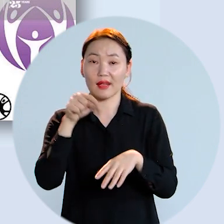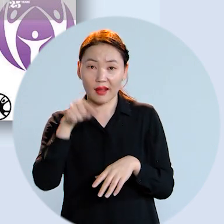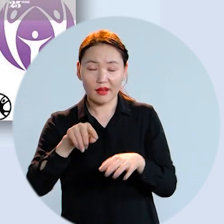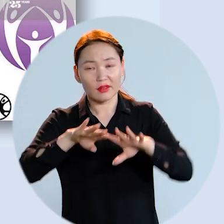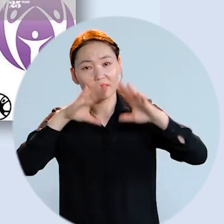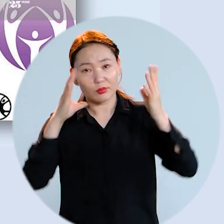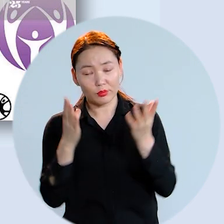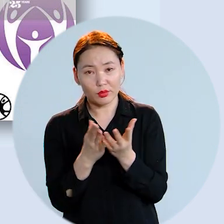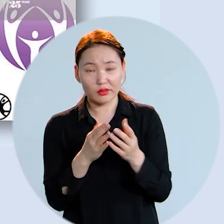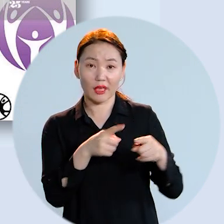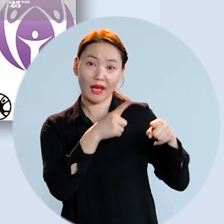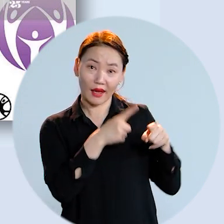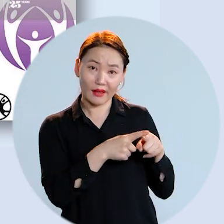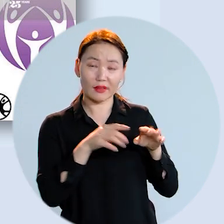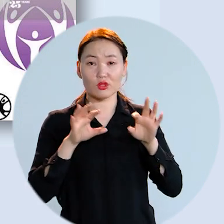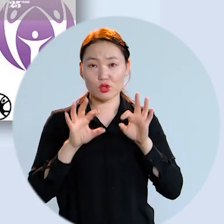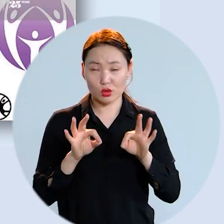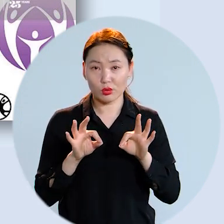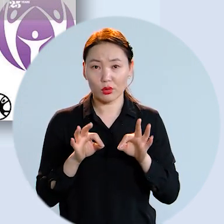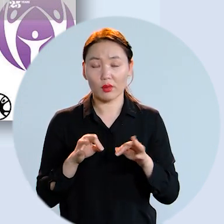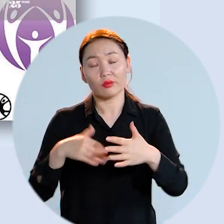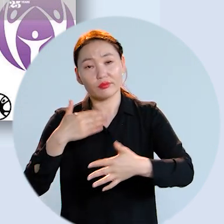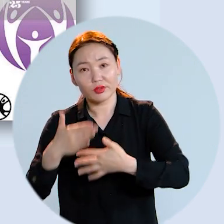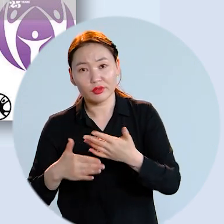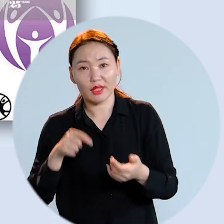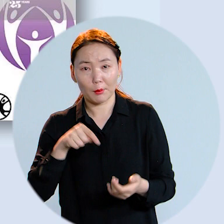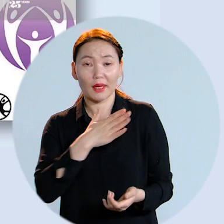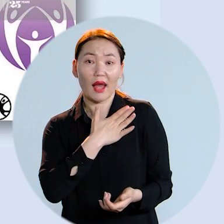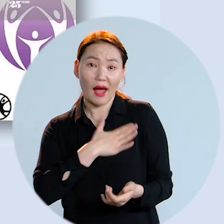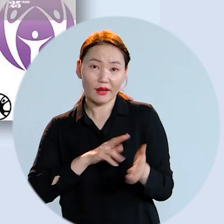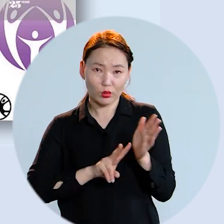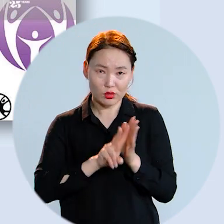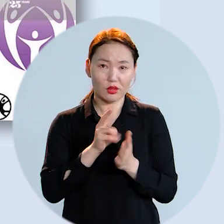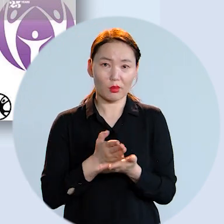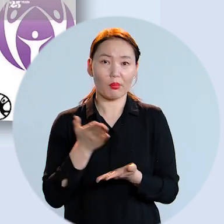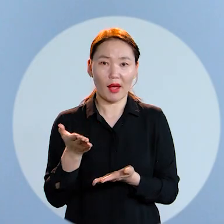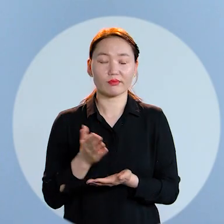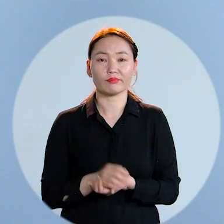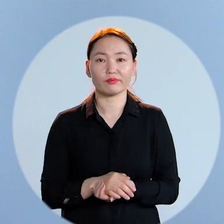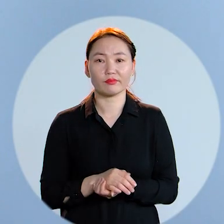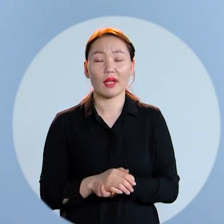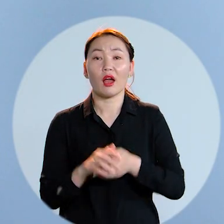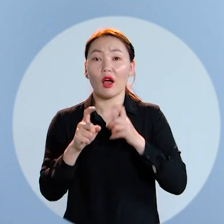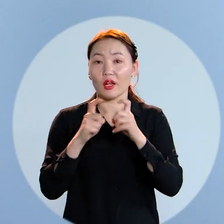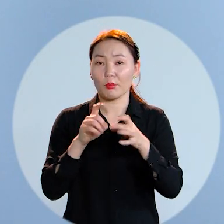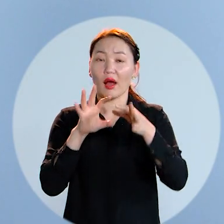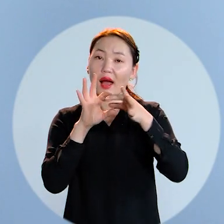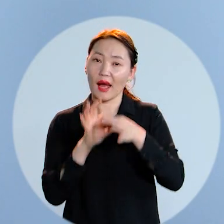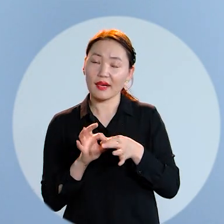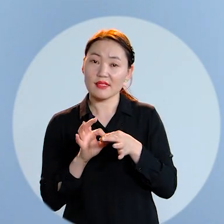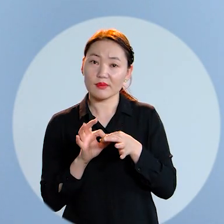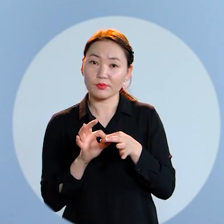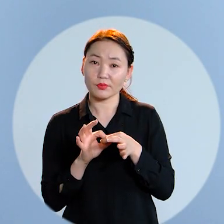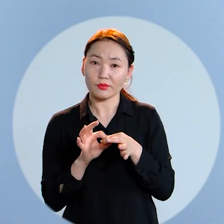хүчин чармайлтаас бий болдог. За түрүү би тэр нөгөө холбоо харилцаагаа одоо ойртуулж дотносох холбоо харилцаагаа